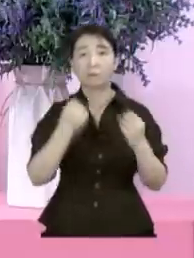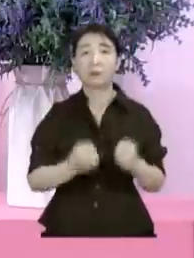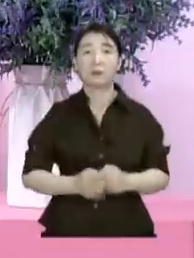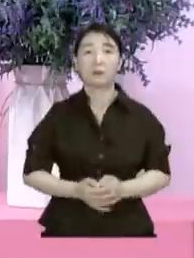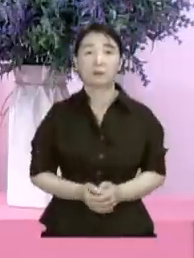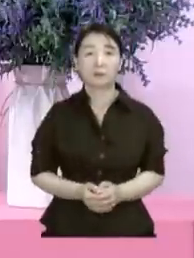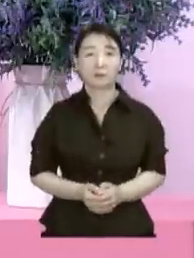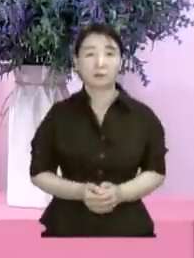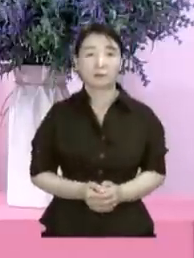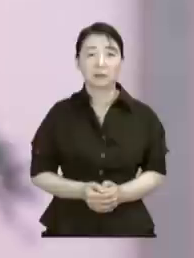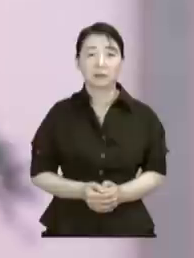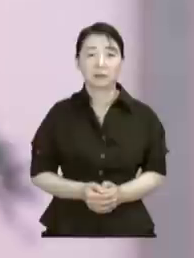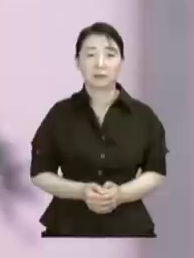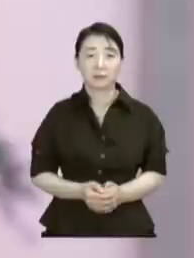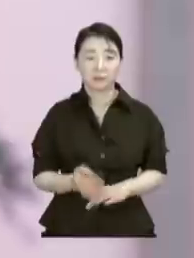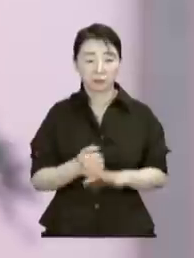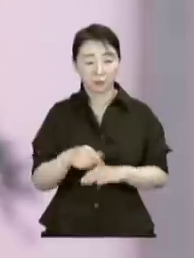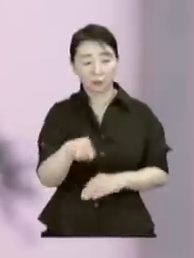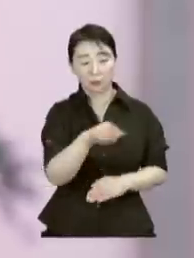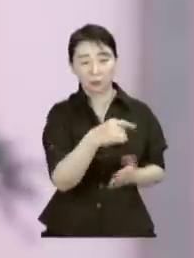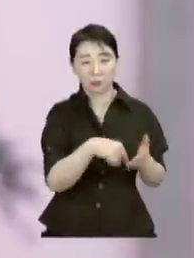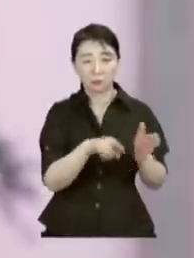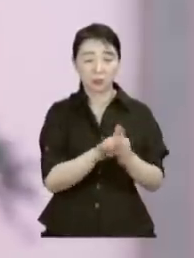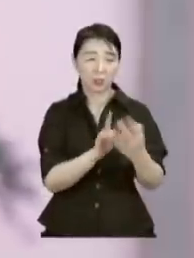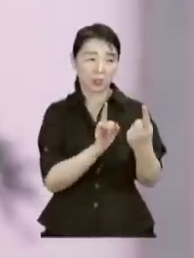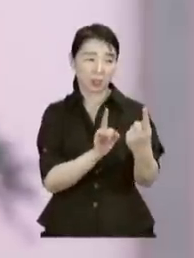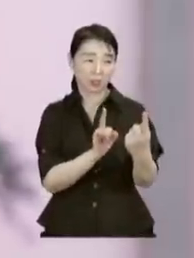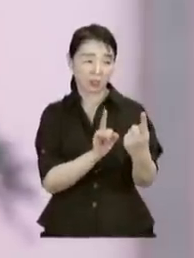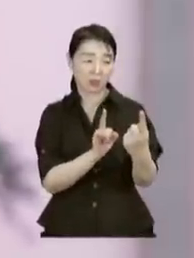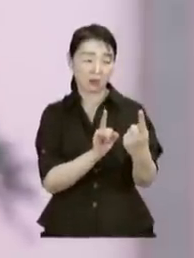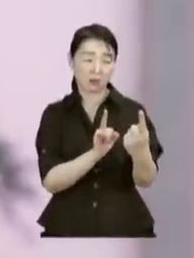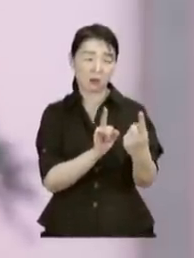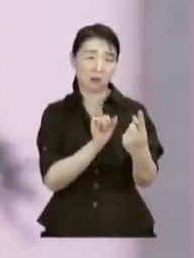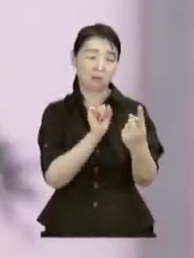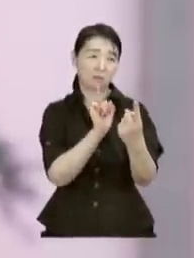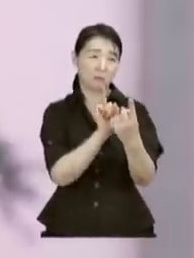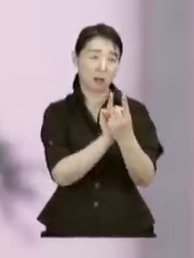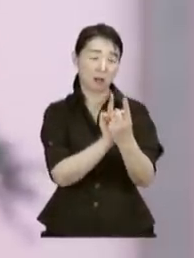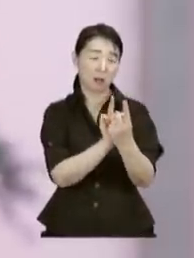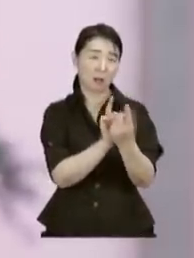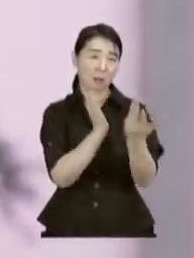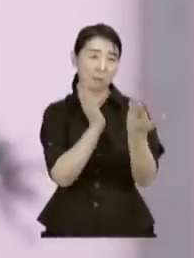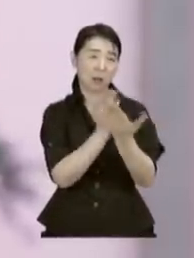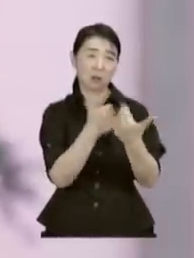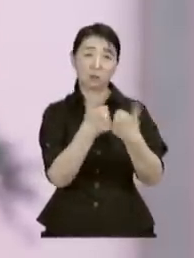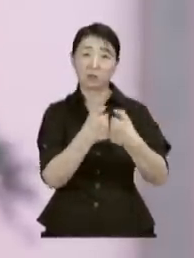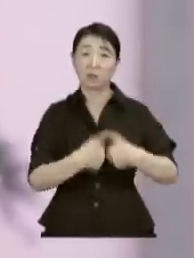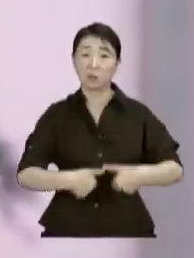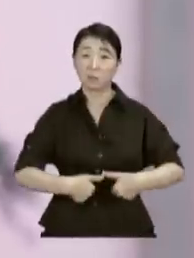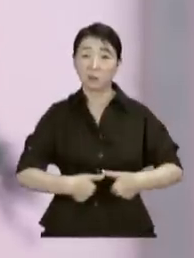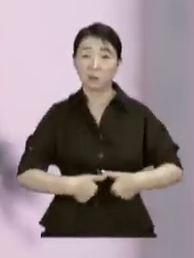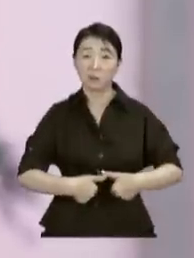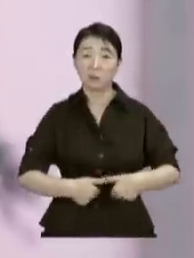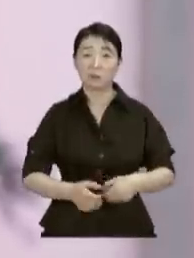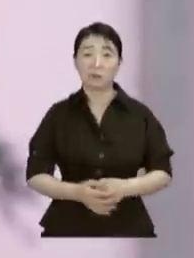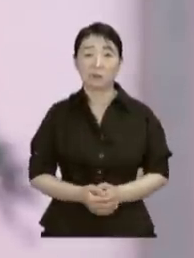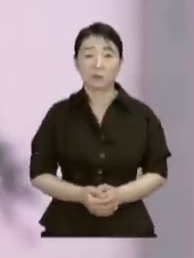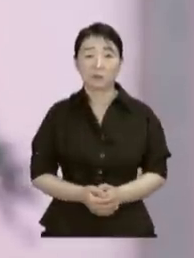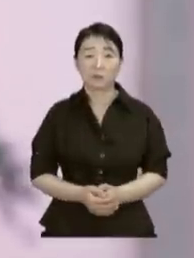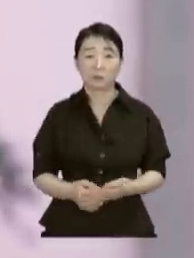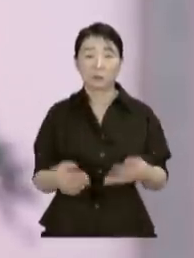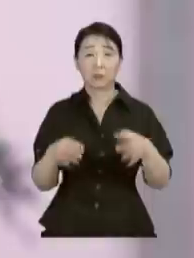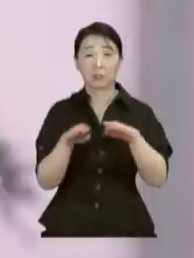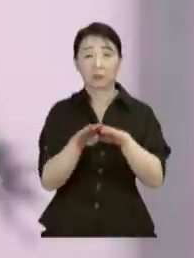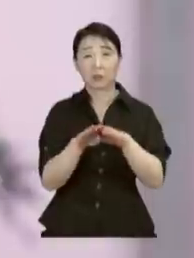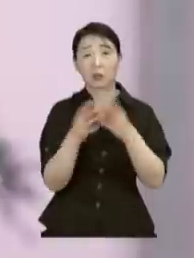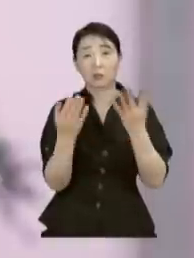거예요. 그래서 이분들을 위해서 1대1 맞춤형 상담이 필요한겠다. 그래서 저희